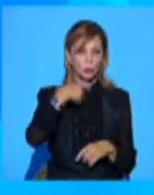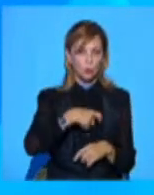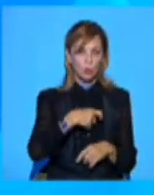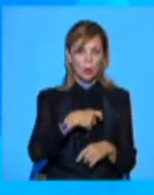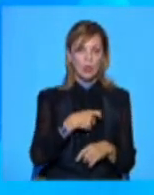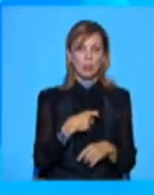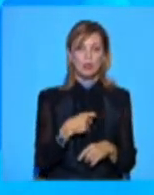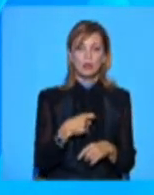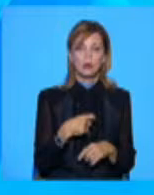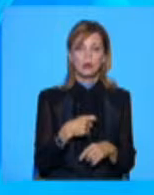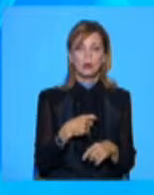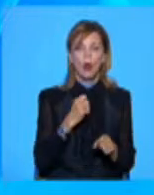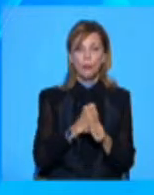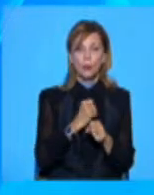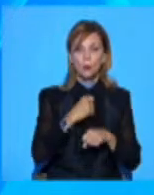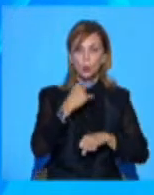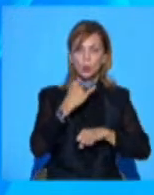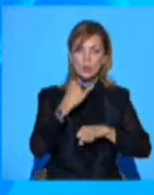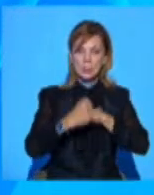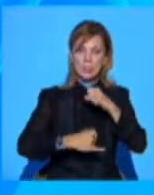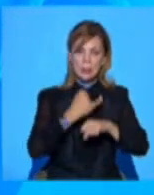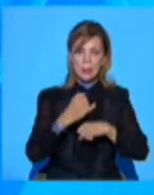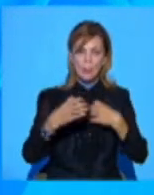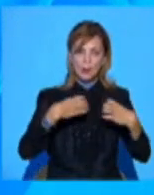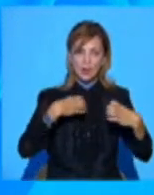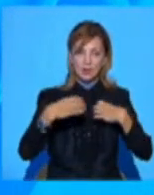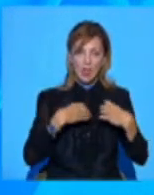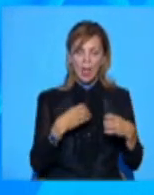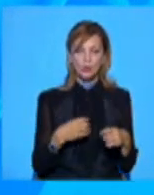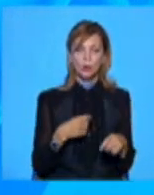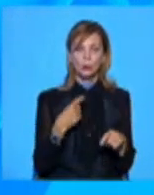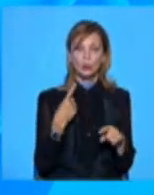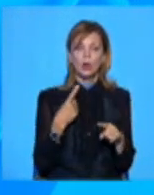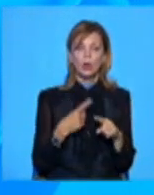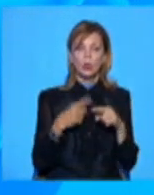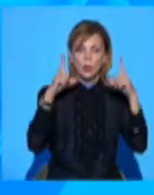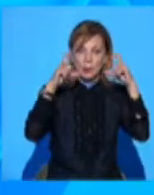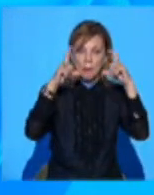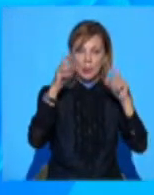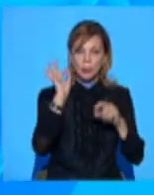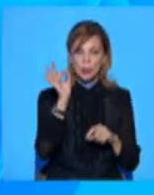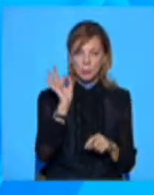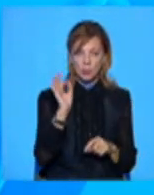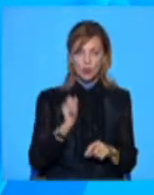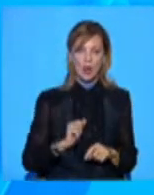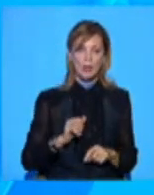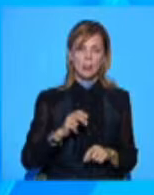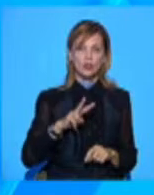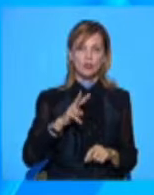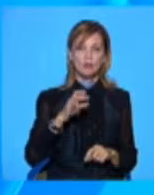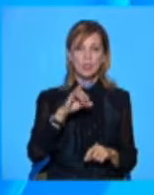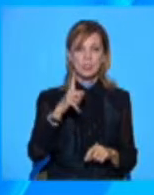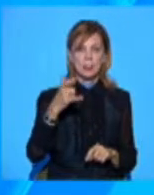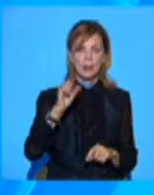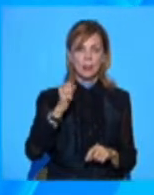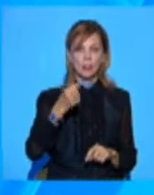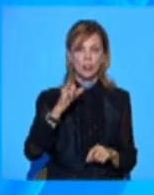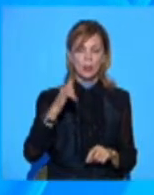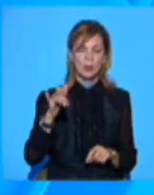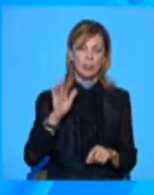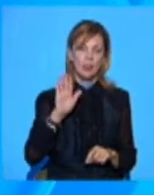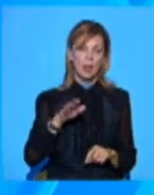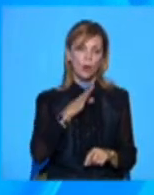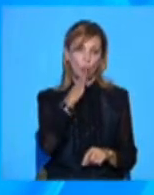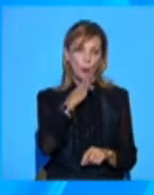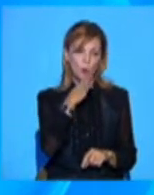Sturmer a încercat să un sistem de teatru îmbrăcat în imagini cabareto-poetice, iar compozitorul Vasile Shirley desăvârșește cu muzica